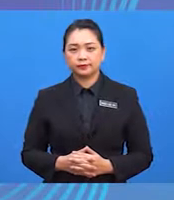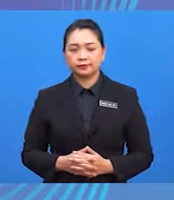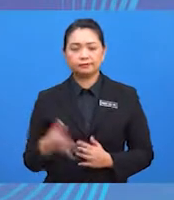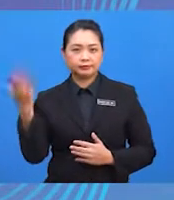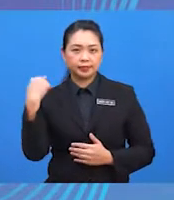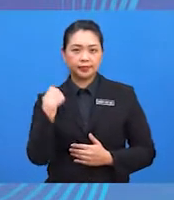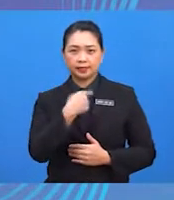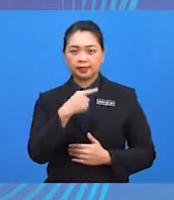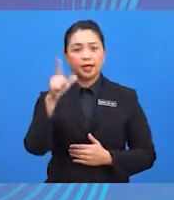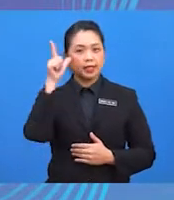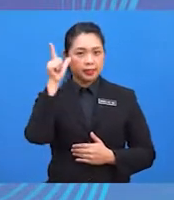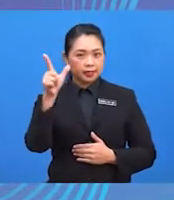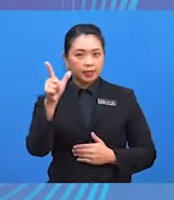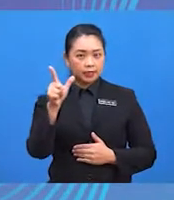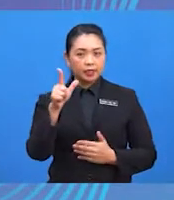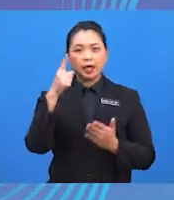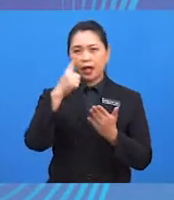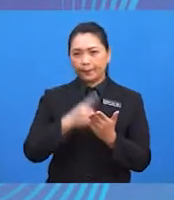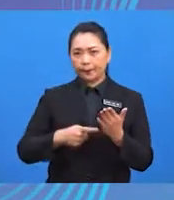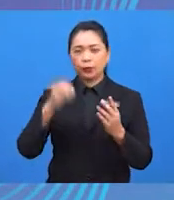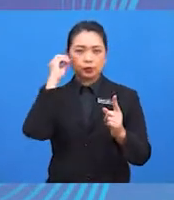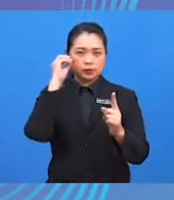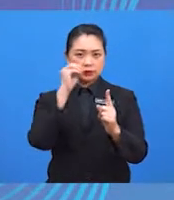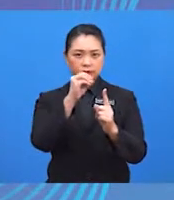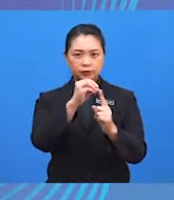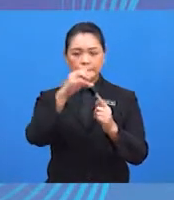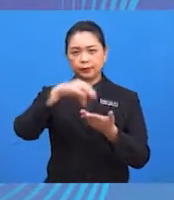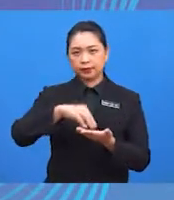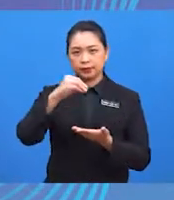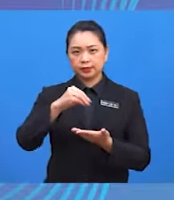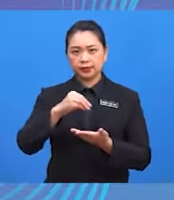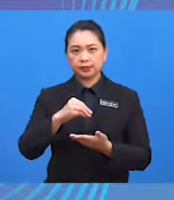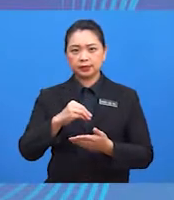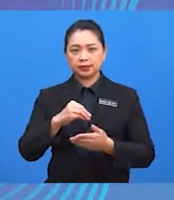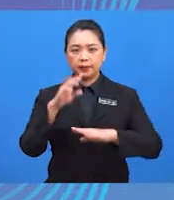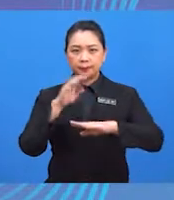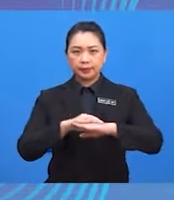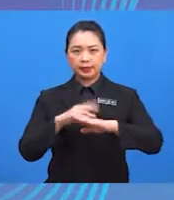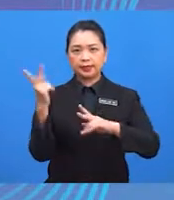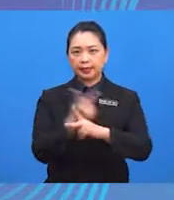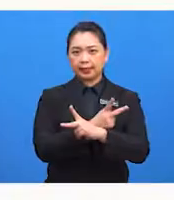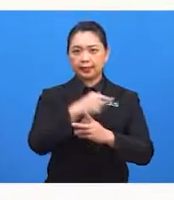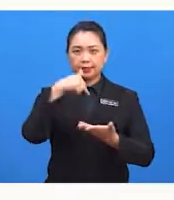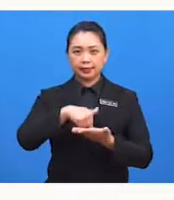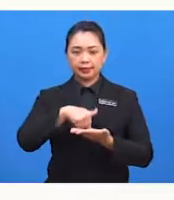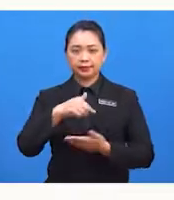Mari kita lihat apakah objektif pembelajaran pada episod kali ini.